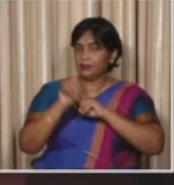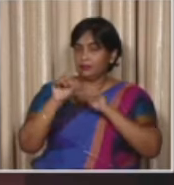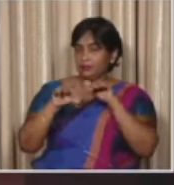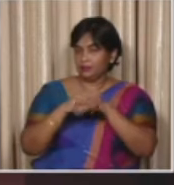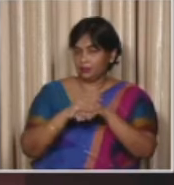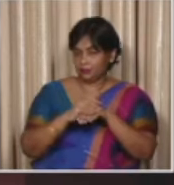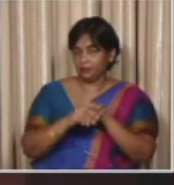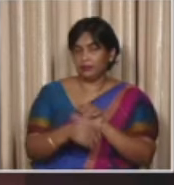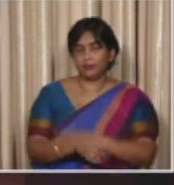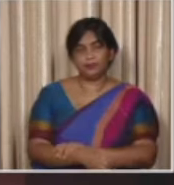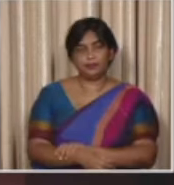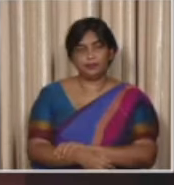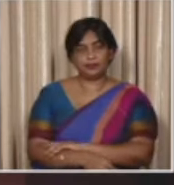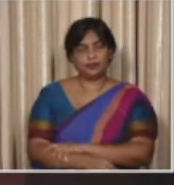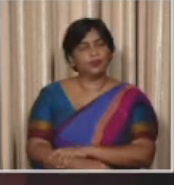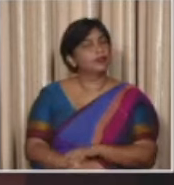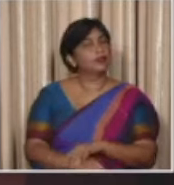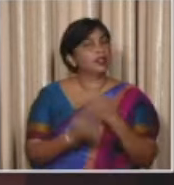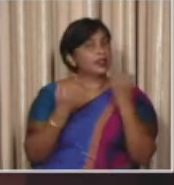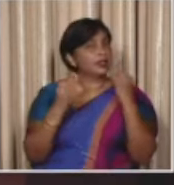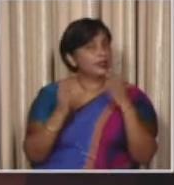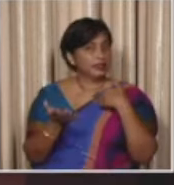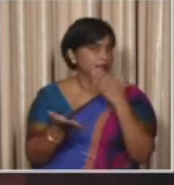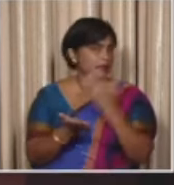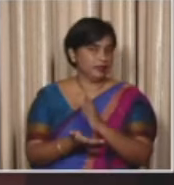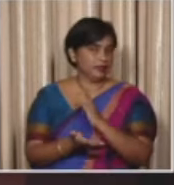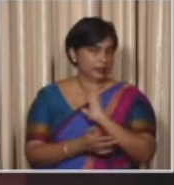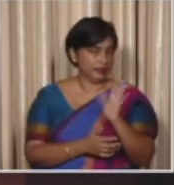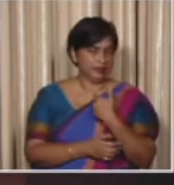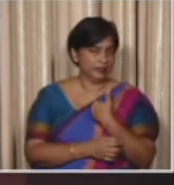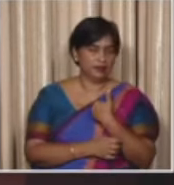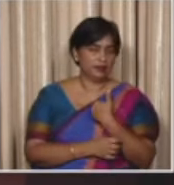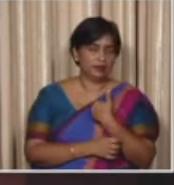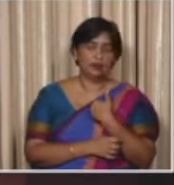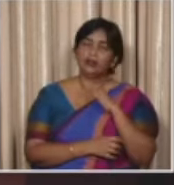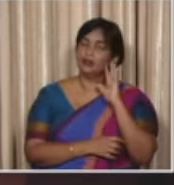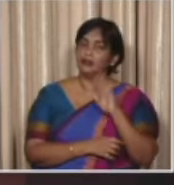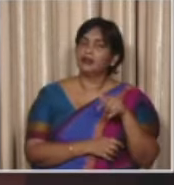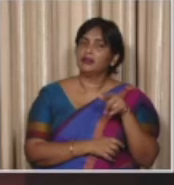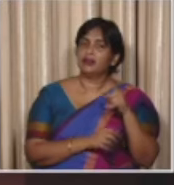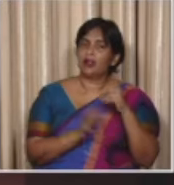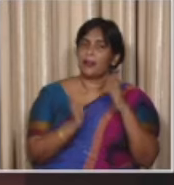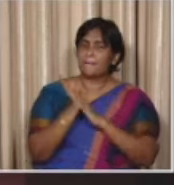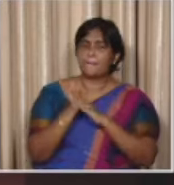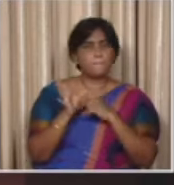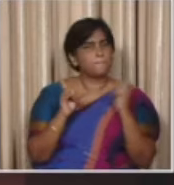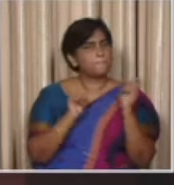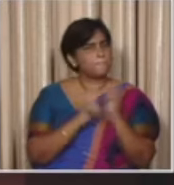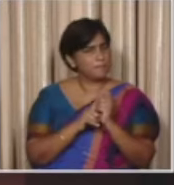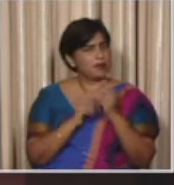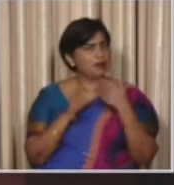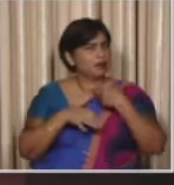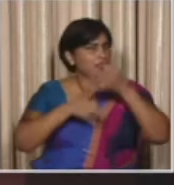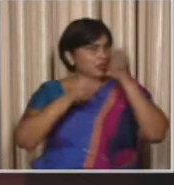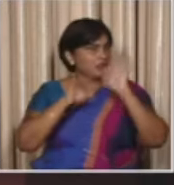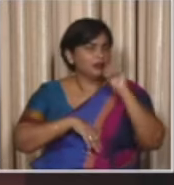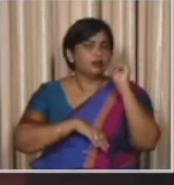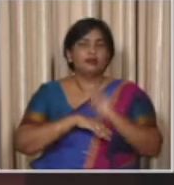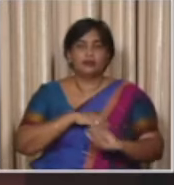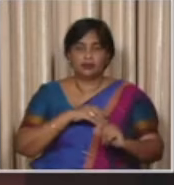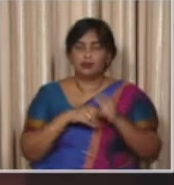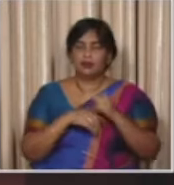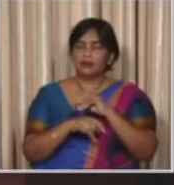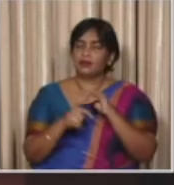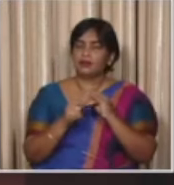තියෙන නිදහස මම නතර කරන්න හදනවා නෙවෙයි. නමුත් දැන් මාර්ග සිතියම මේ